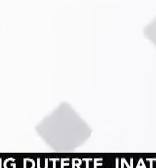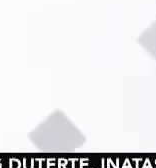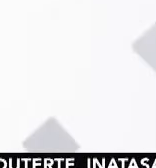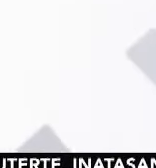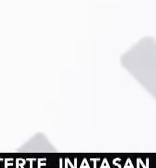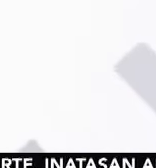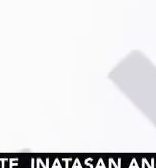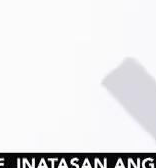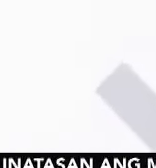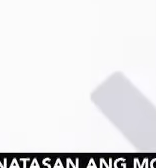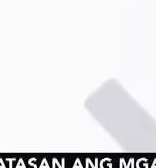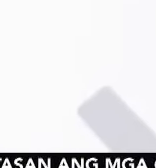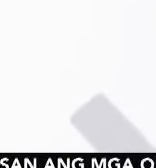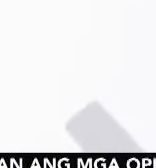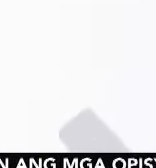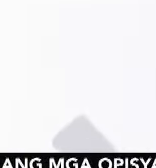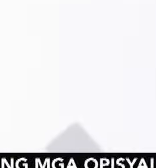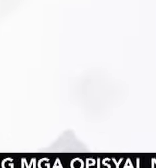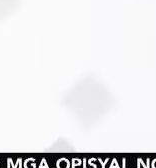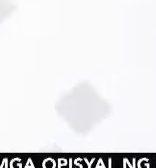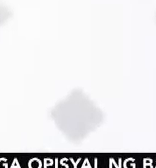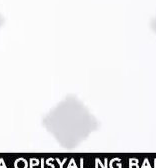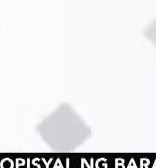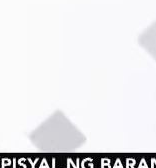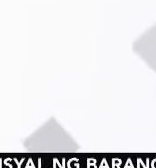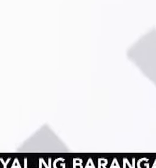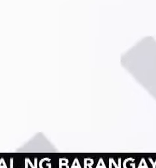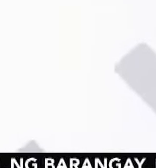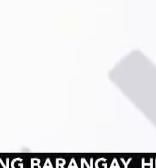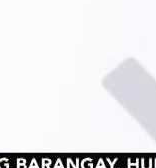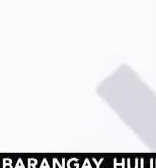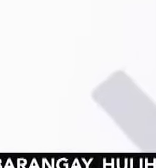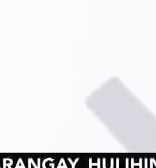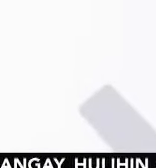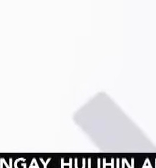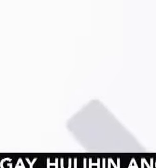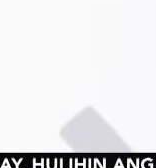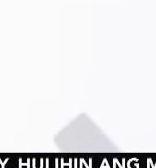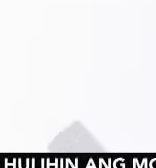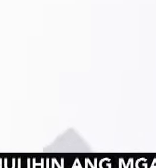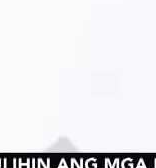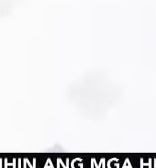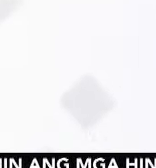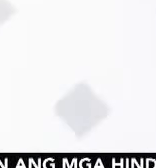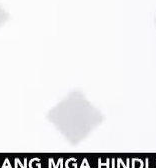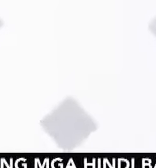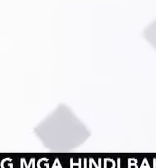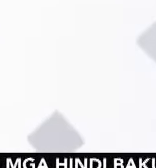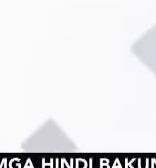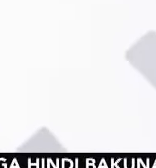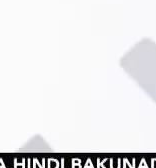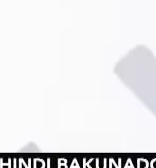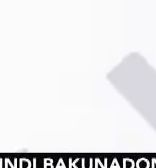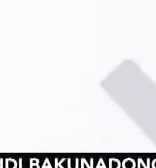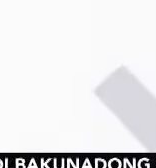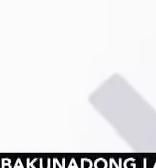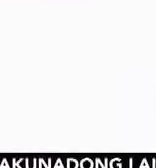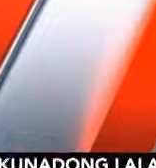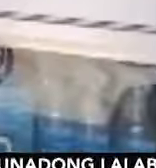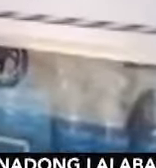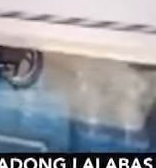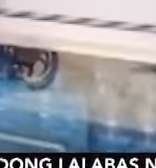bilin lamang po ay yung ayon sa pangangailangan, and we discourage po talaga yung pag-hoarding or yung pagpapanic